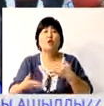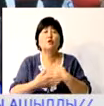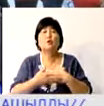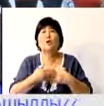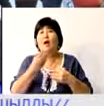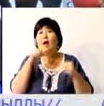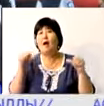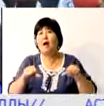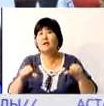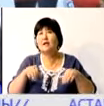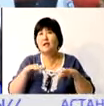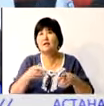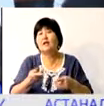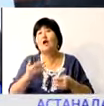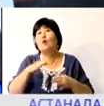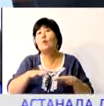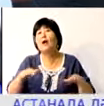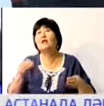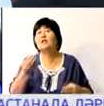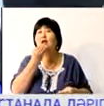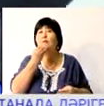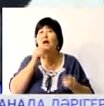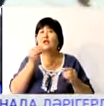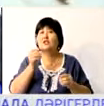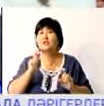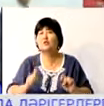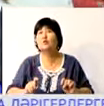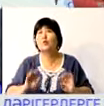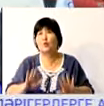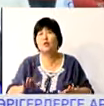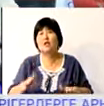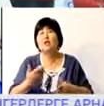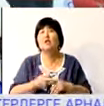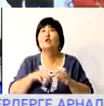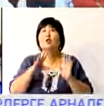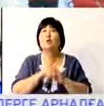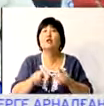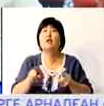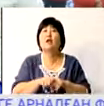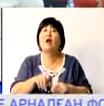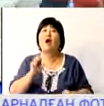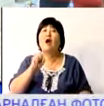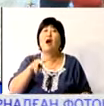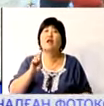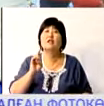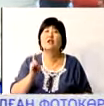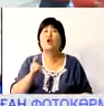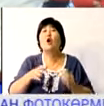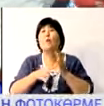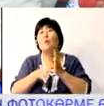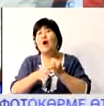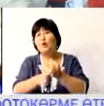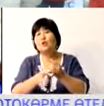орналасқан, фуд-корт дейміз, балдардың тамақ жейтін жерлері, және оның ішінде Алые паруса, Бургер Тайм, Джеки